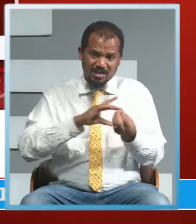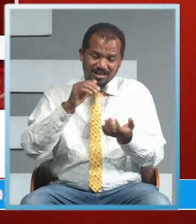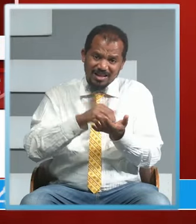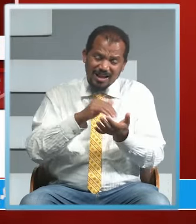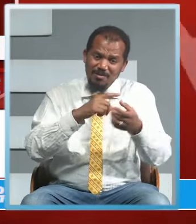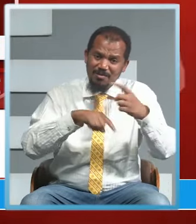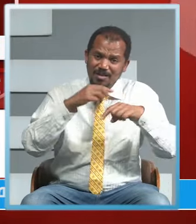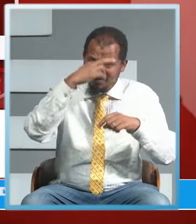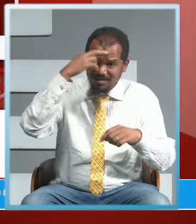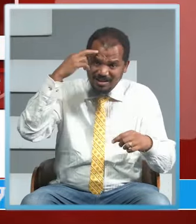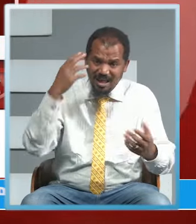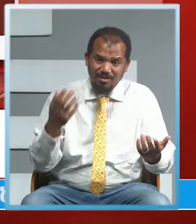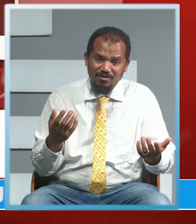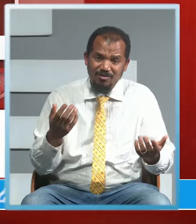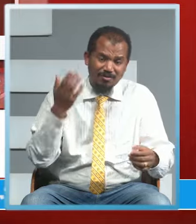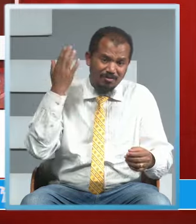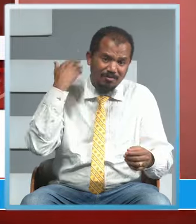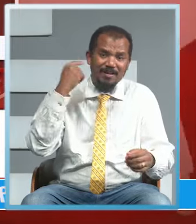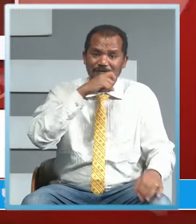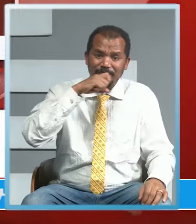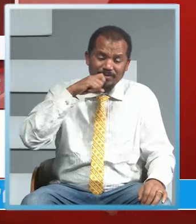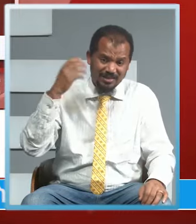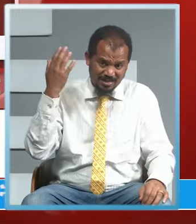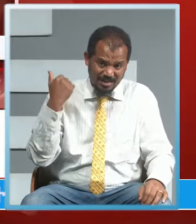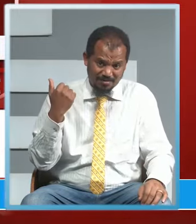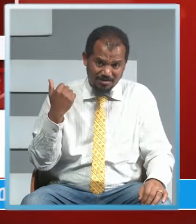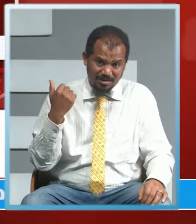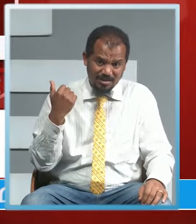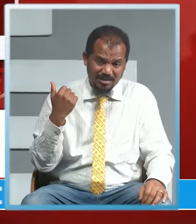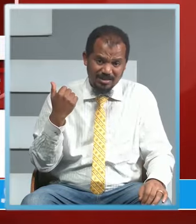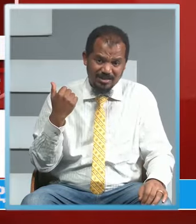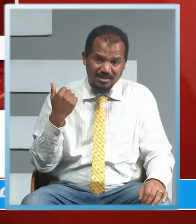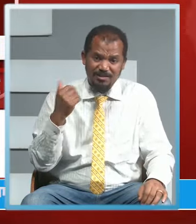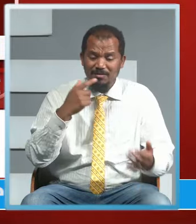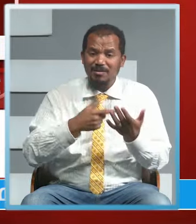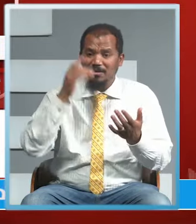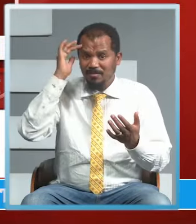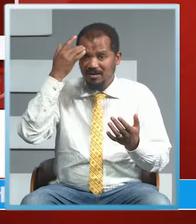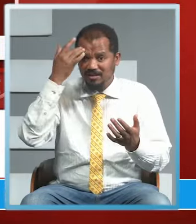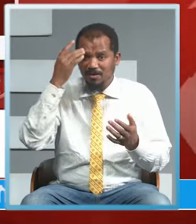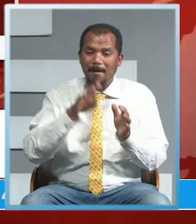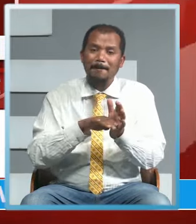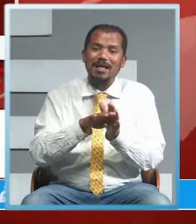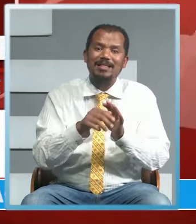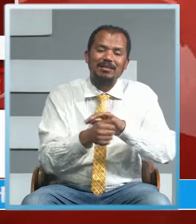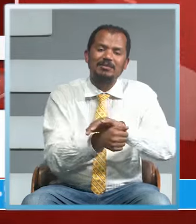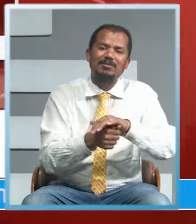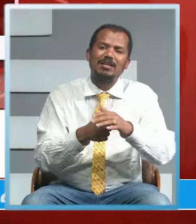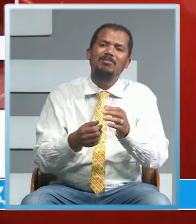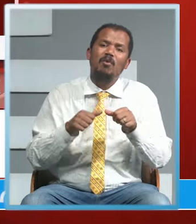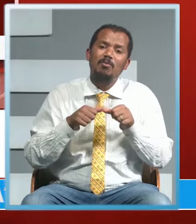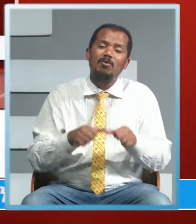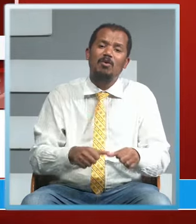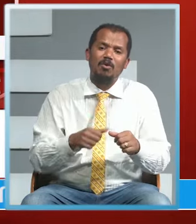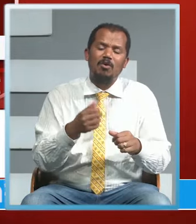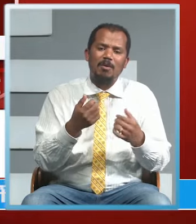ክልል ተደጋግሞ የነሳው ግን ምክንያቱም ኦሬዲ ባለፈው ድርቅ ነበር። ስለዚህ በሽታው ደግሞ የባክቴሪያው